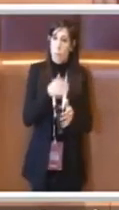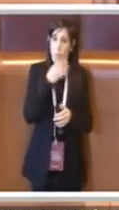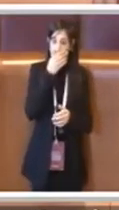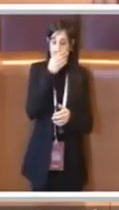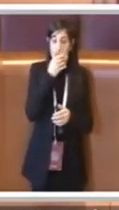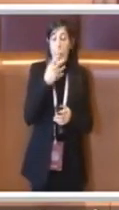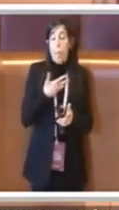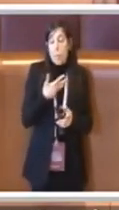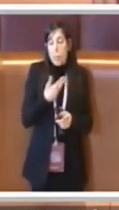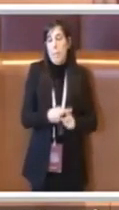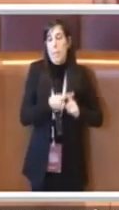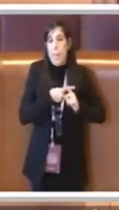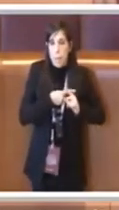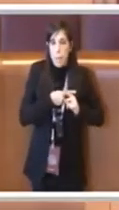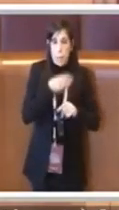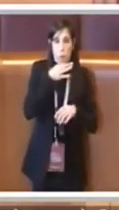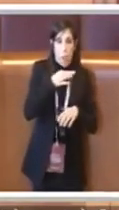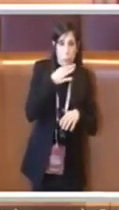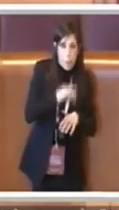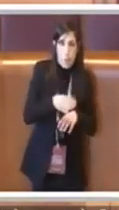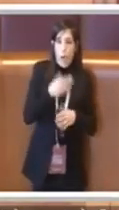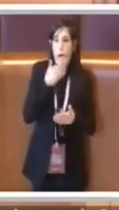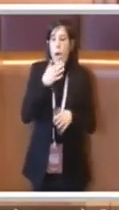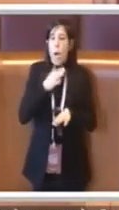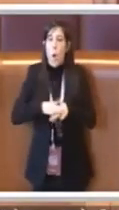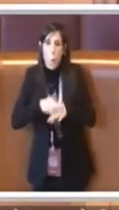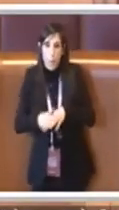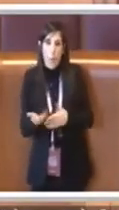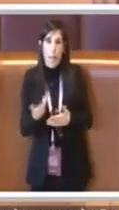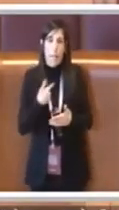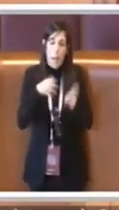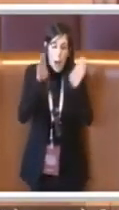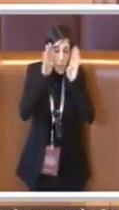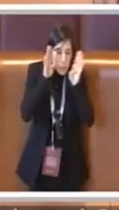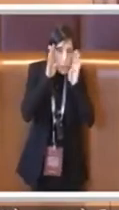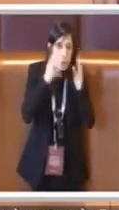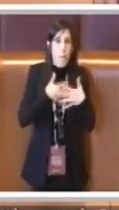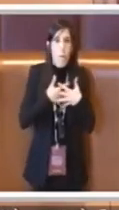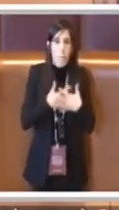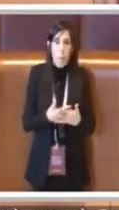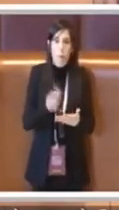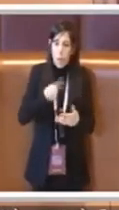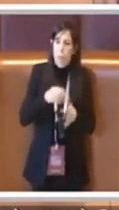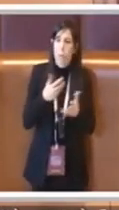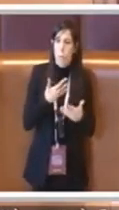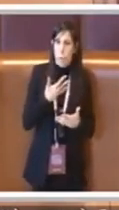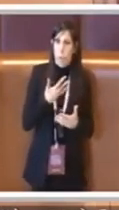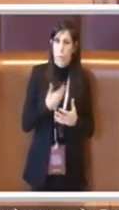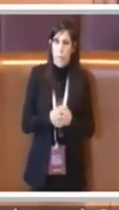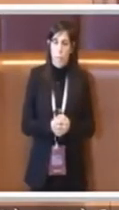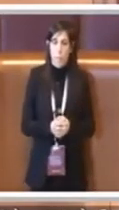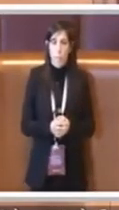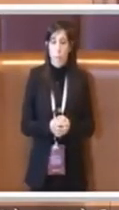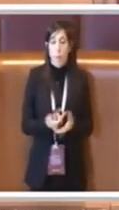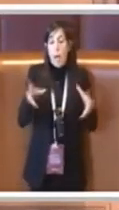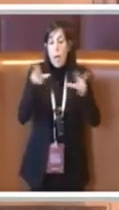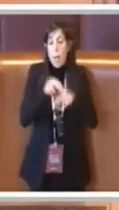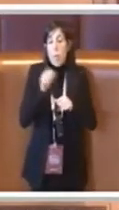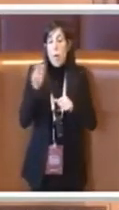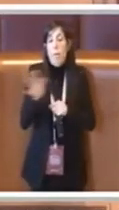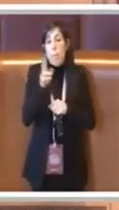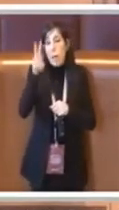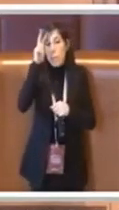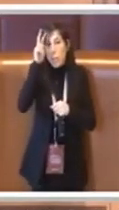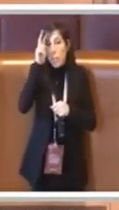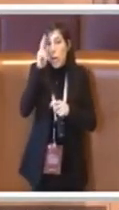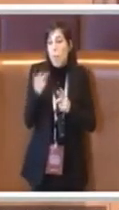richiede sacrificio, richiede competenze, richiede dedizione, ma che stiamo veramente mettendo in campo. Ripeto, può sembrare banale, ma fino all'altro